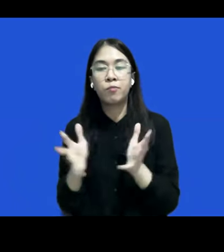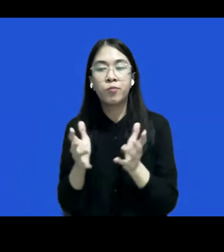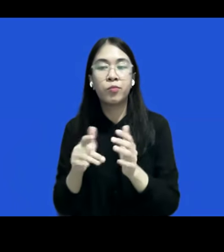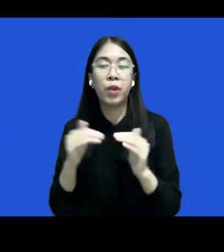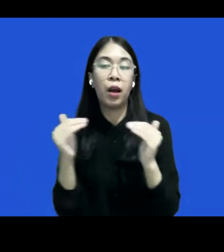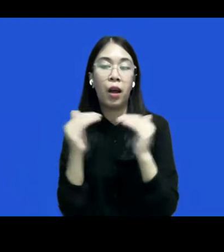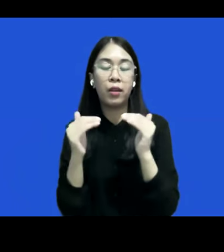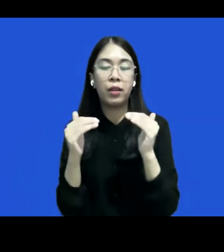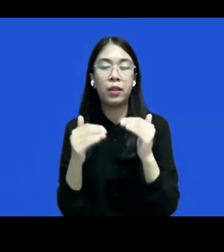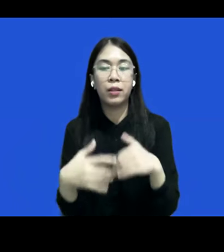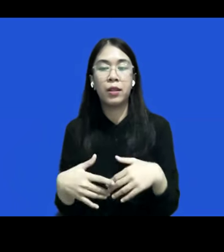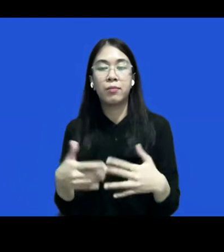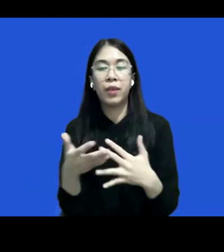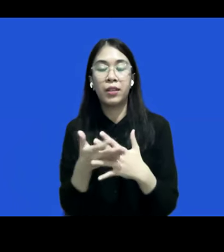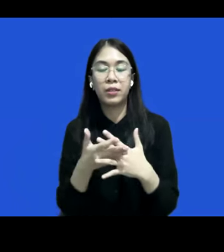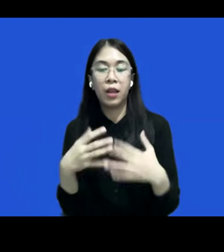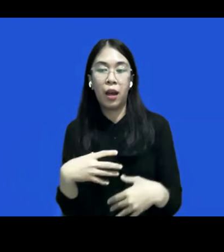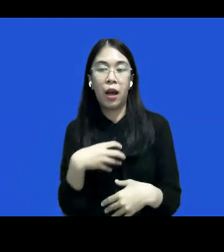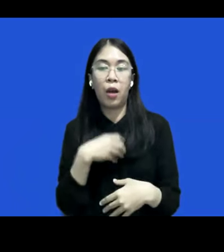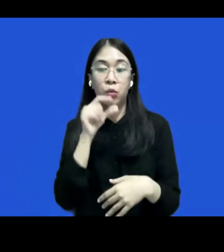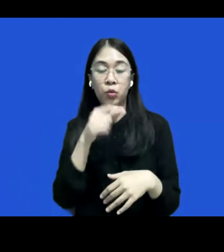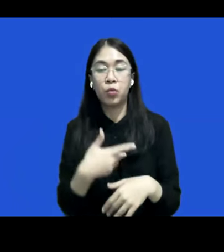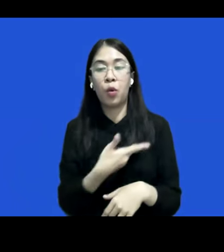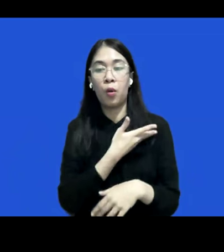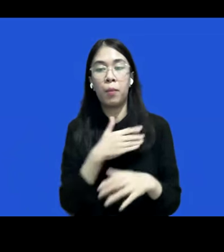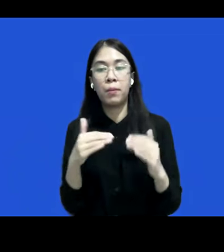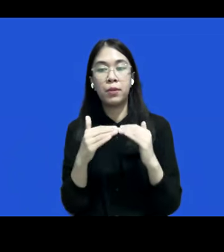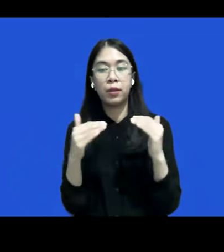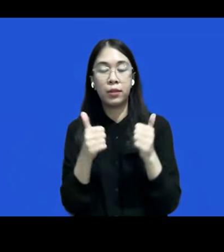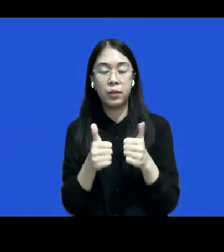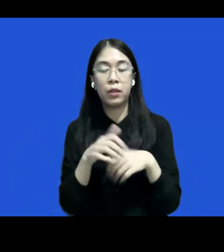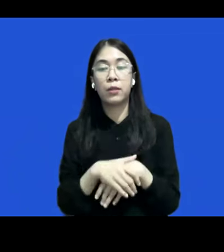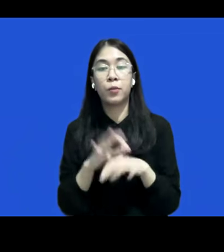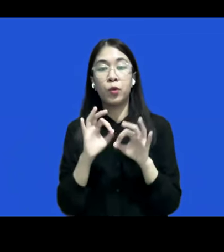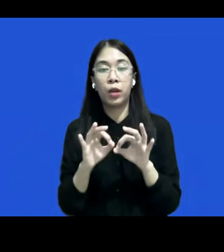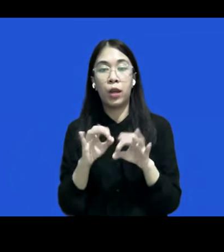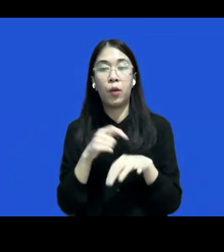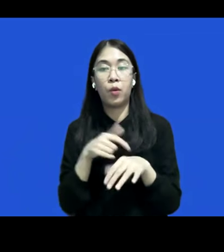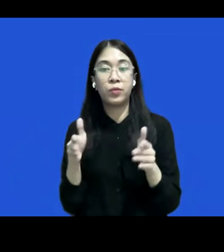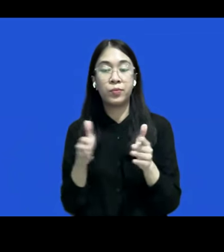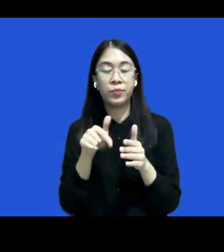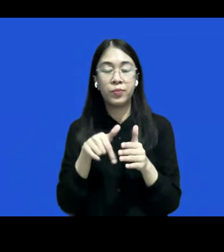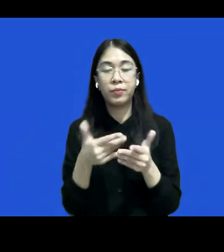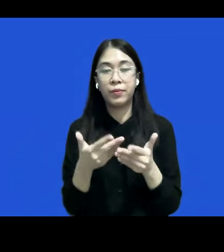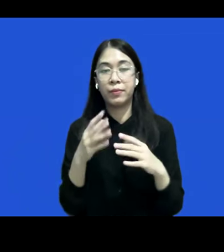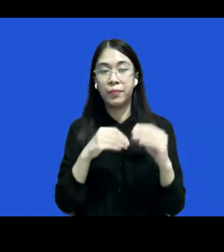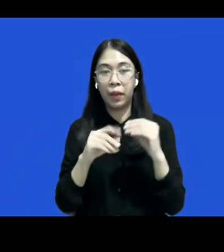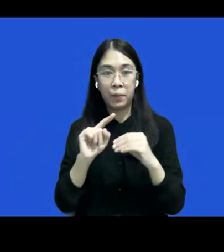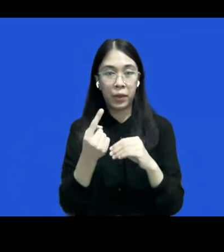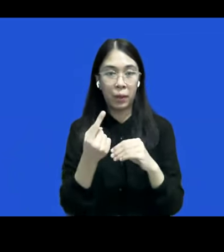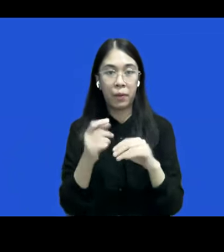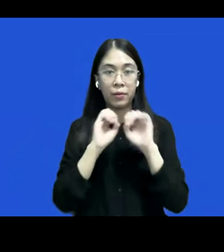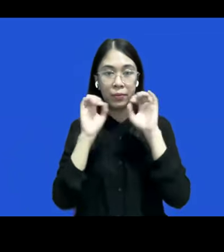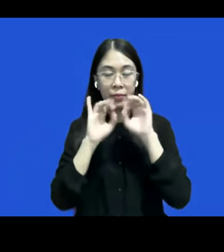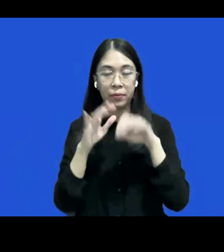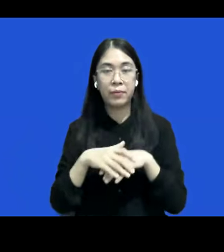dan kepentingan korban. Nah, untuk mempersingkat waktu, saya akan langsung masuk ke topik pembahasan yang pertama yang akan disampaikan oleh Bang